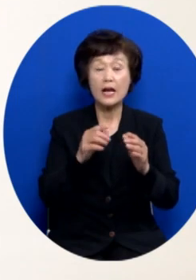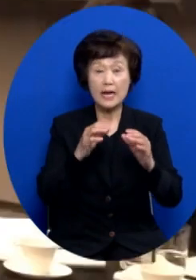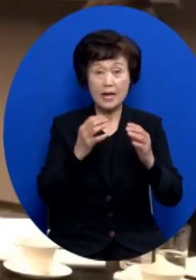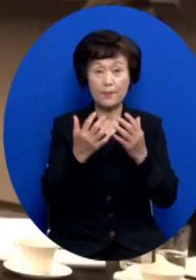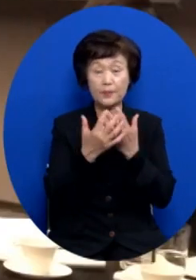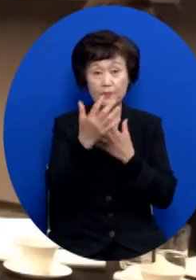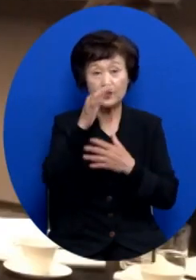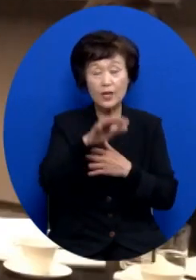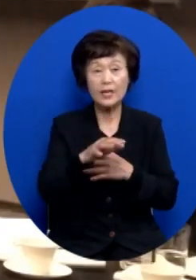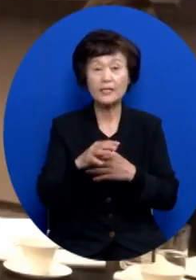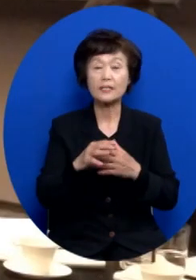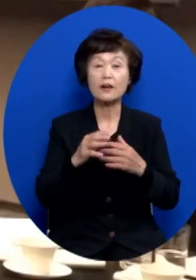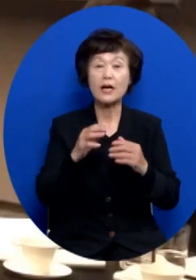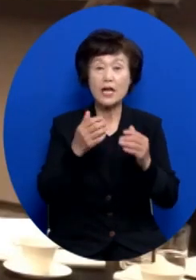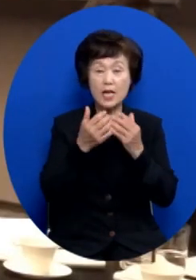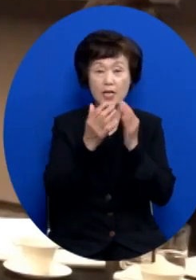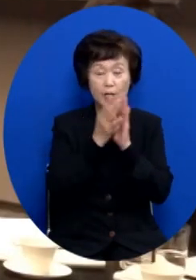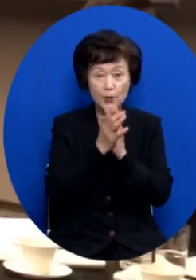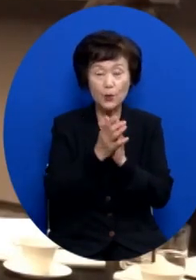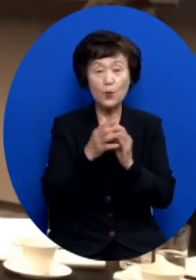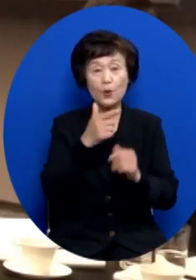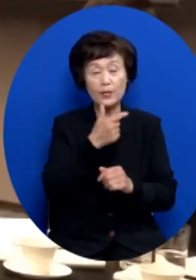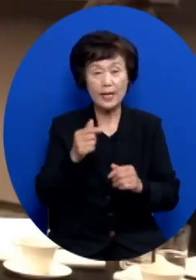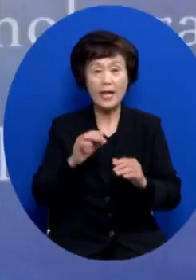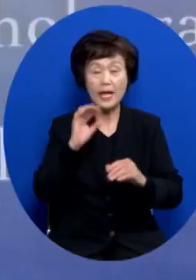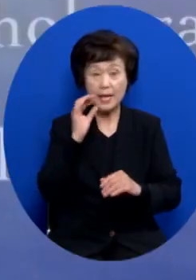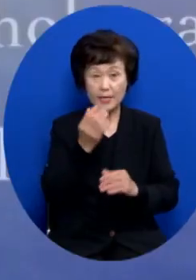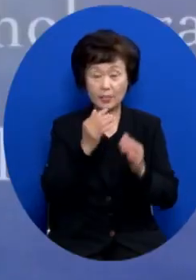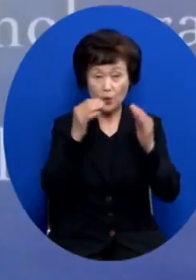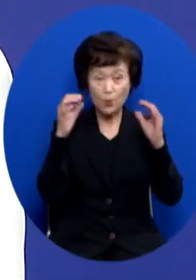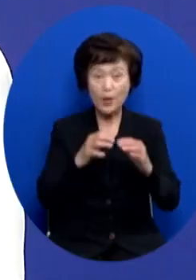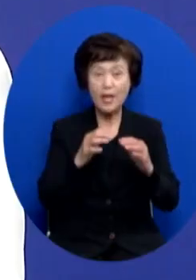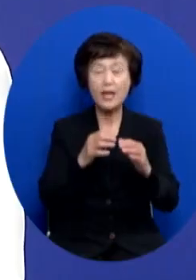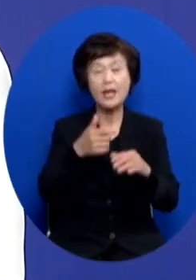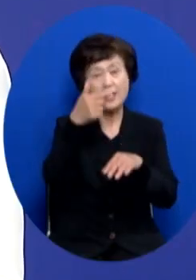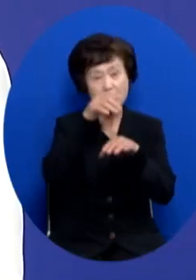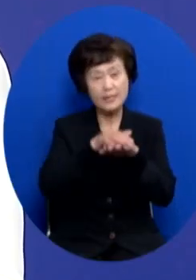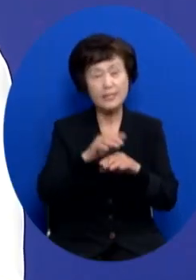컨벤시아에서 714 기도대성회를 개최할 예정입니다.